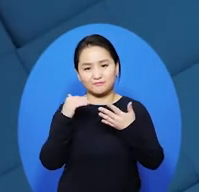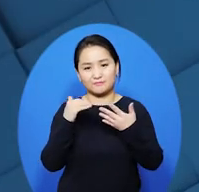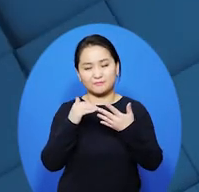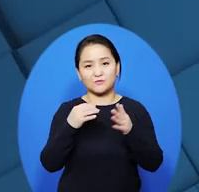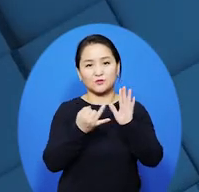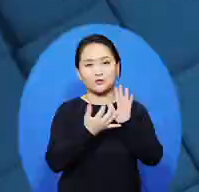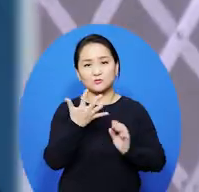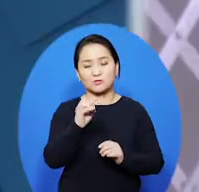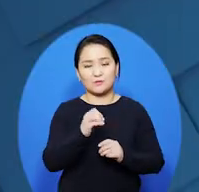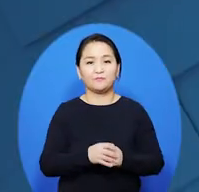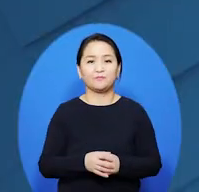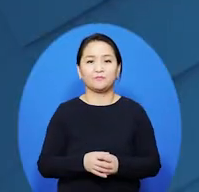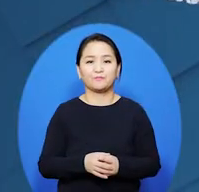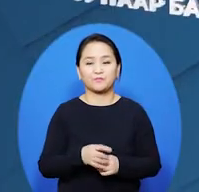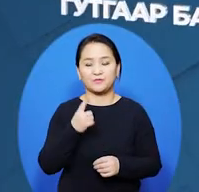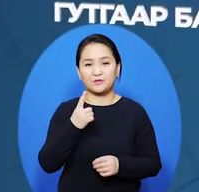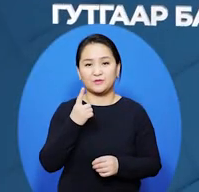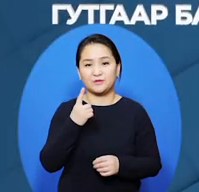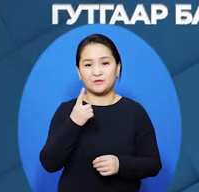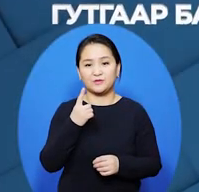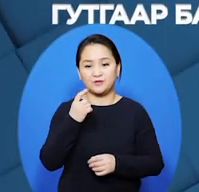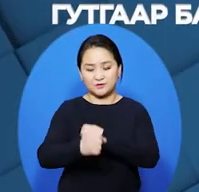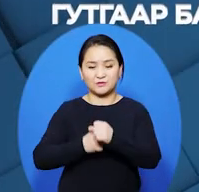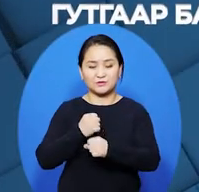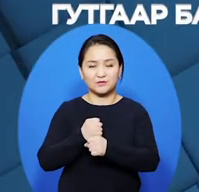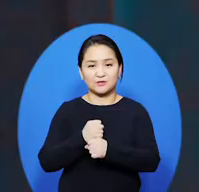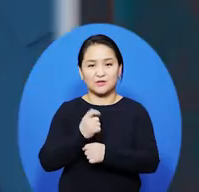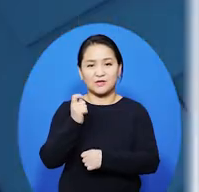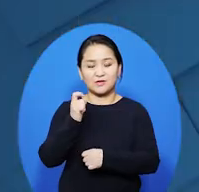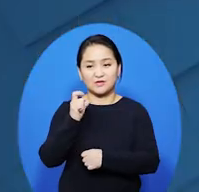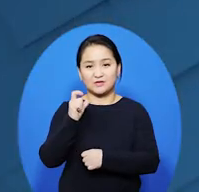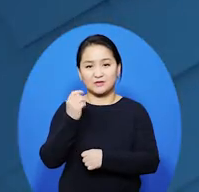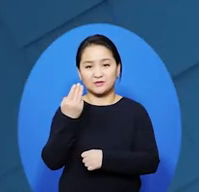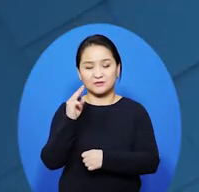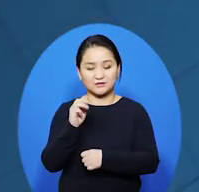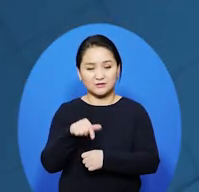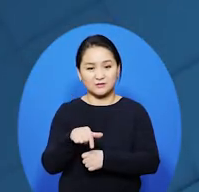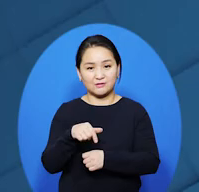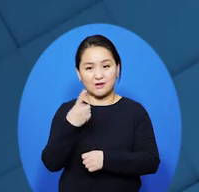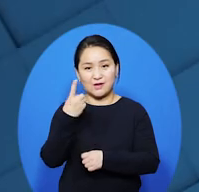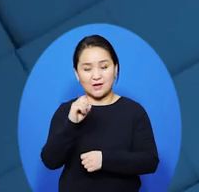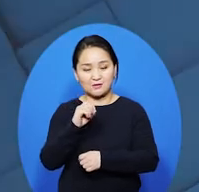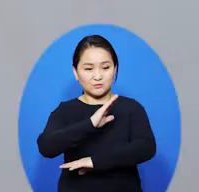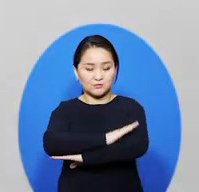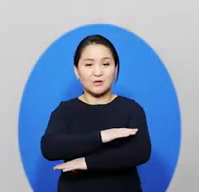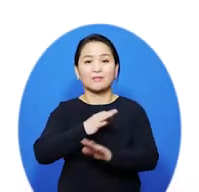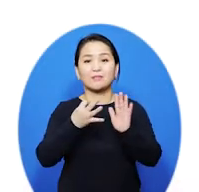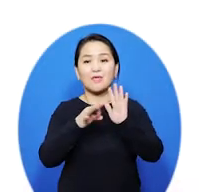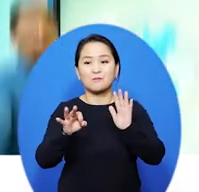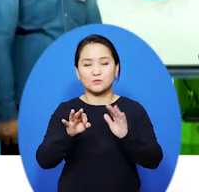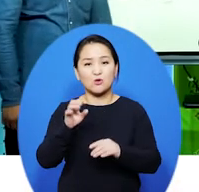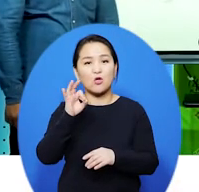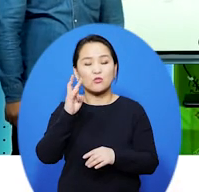дондож оноо 750 бол нэг жилд олон эстэрэг шалгалт өгсөн 10 суралцагч нь 800